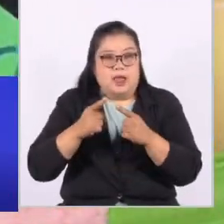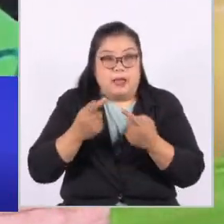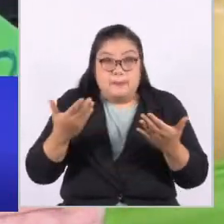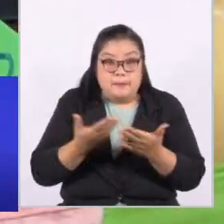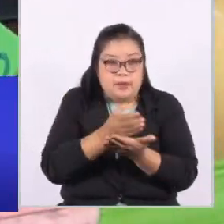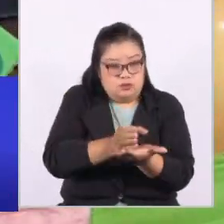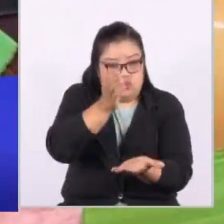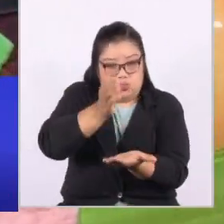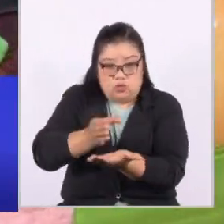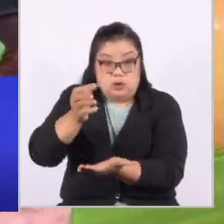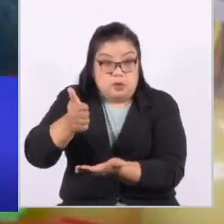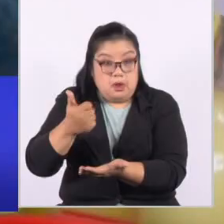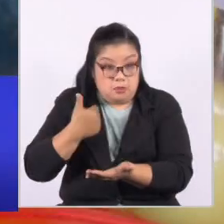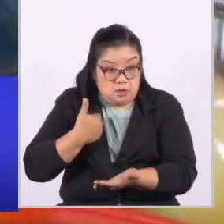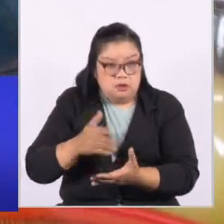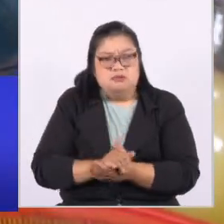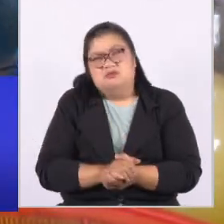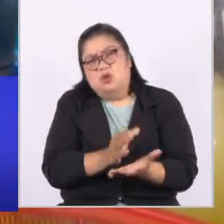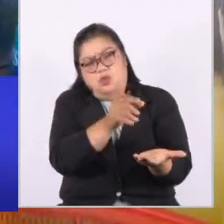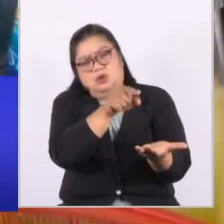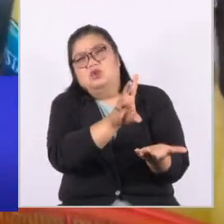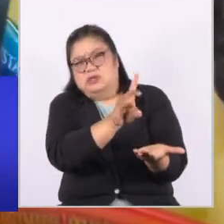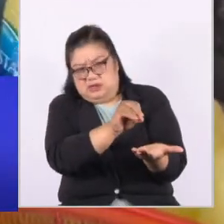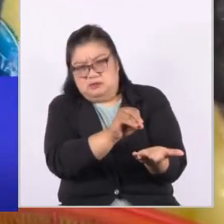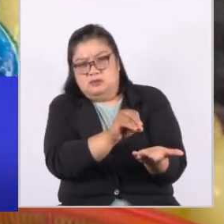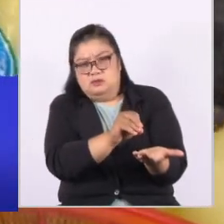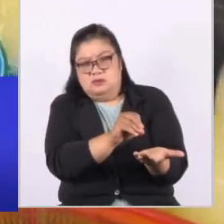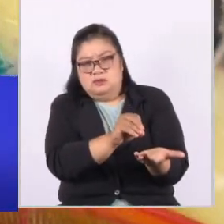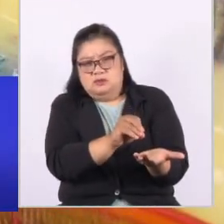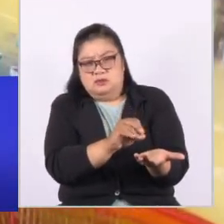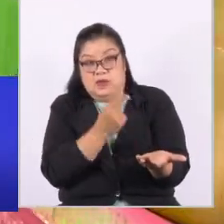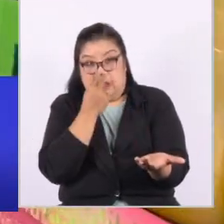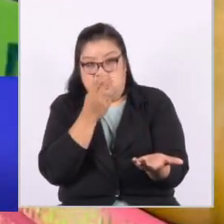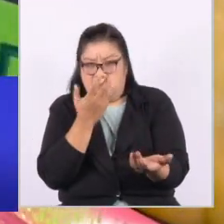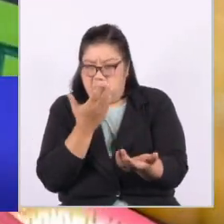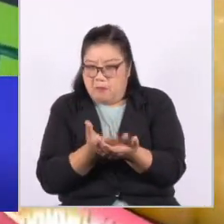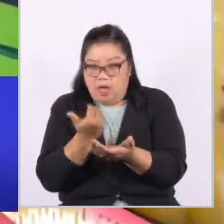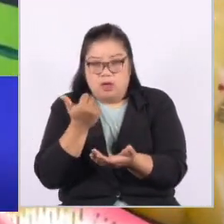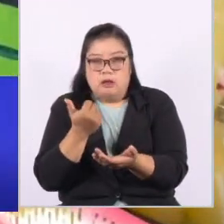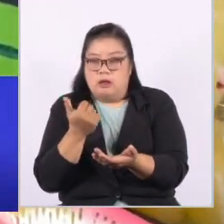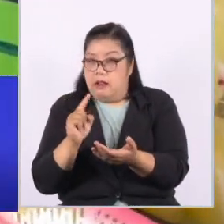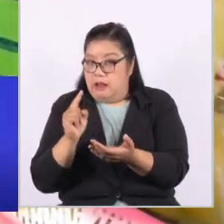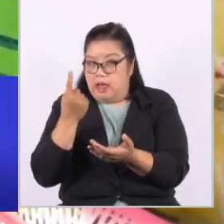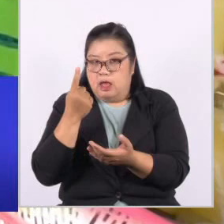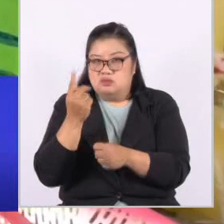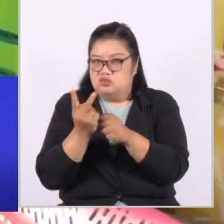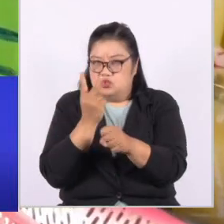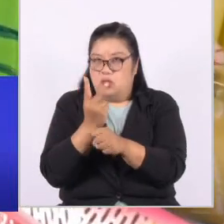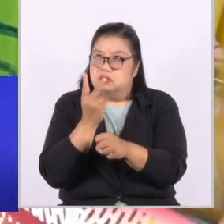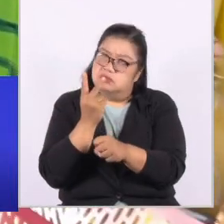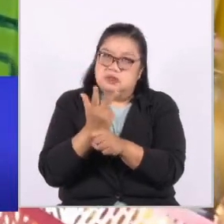คั้นขายเป็น 6ขวดก็ตกขวดละ 70บาทค่ะนี่เป็นปรากฏการณ์มะนาวราคาแพงที่สุดในรอบ 2-3ปีเลยนะคะ